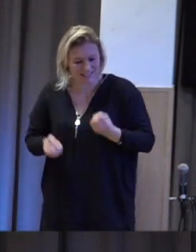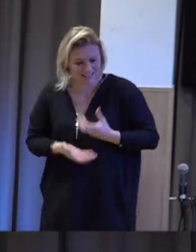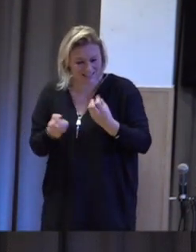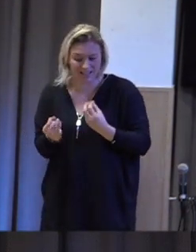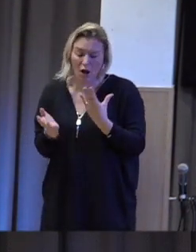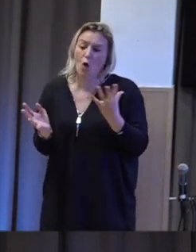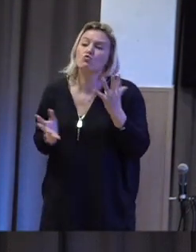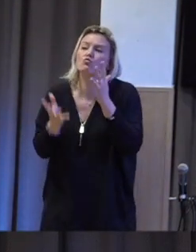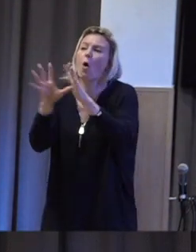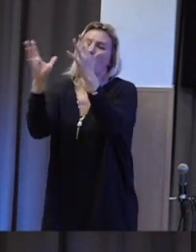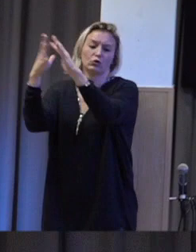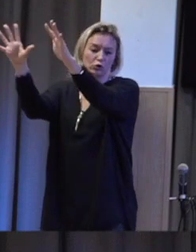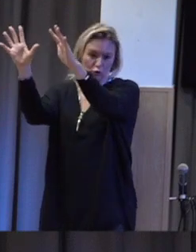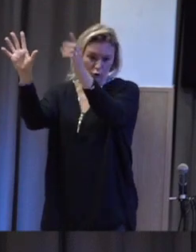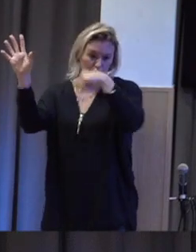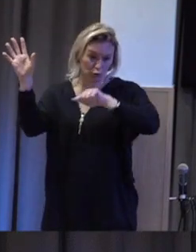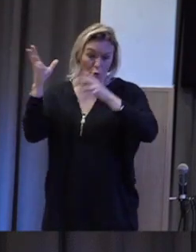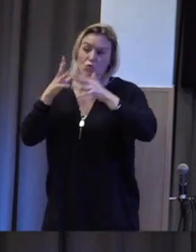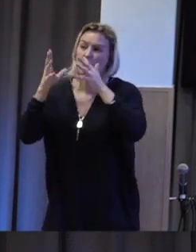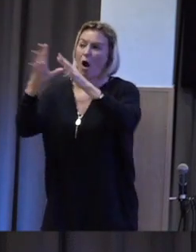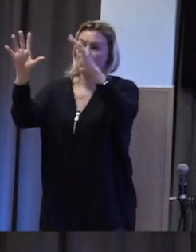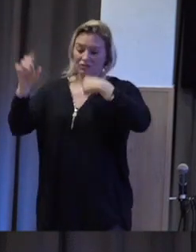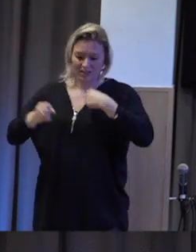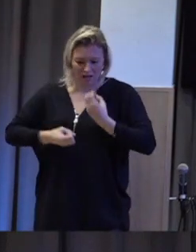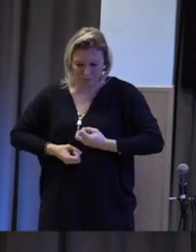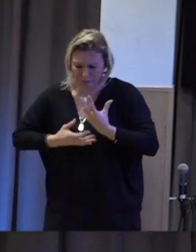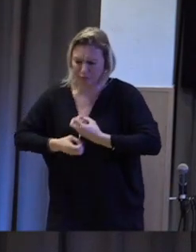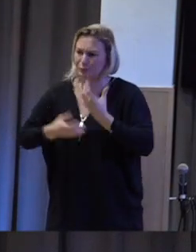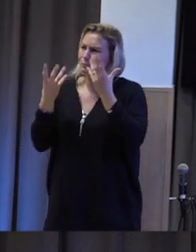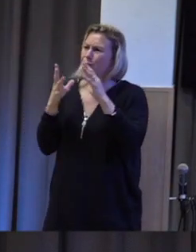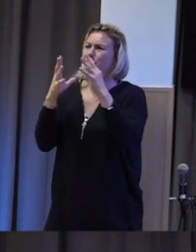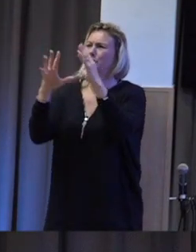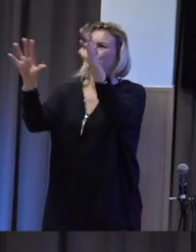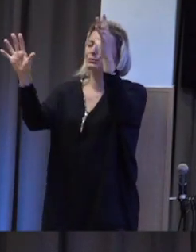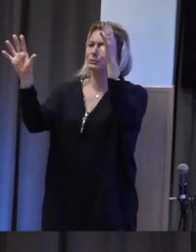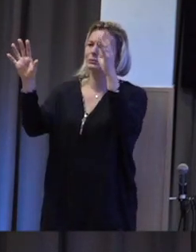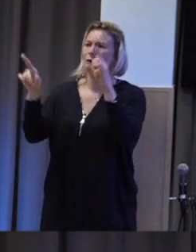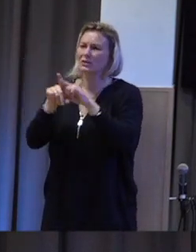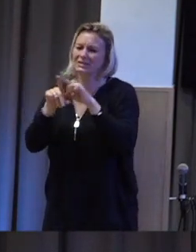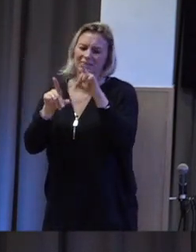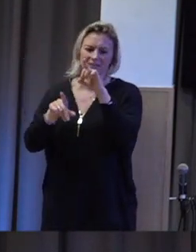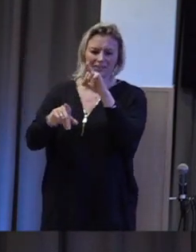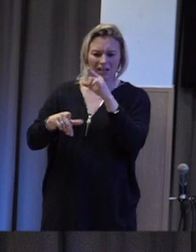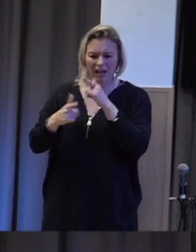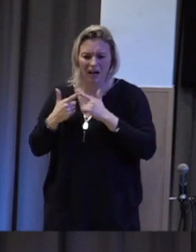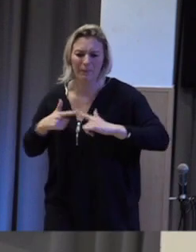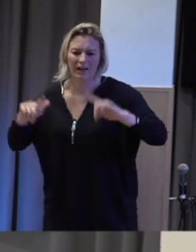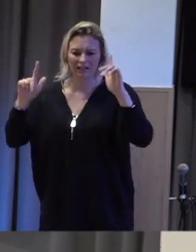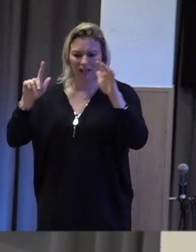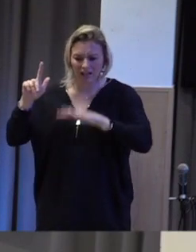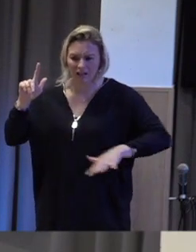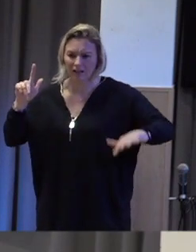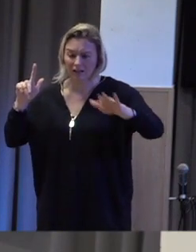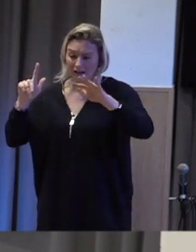louange, c'est-à-dire le fruit de nos lèvres qui confesse son nom, ainsi que la bienfaisance de la libéralité, car c'est à des